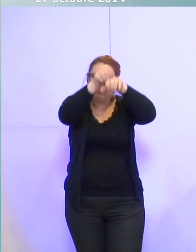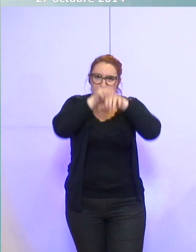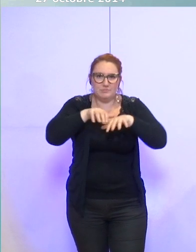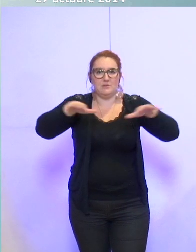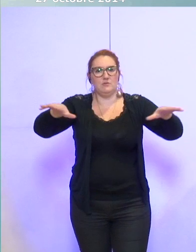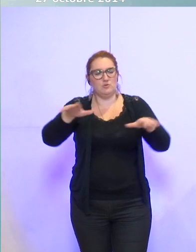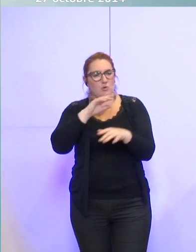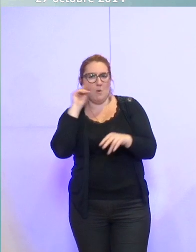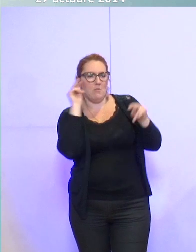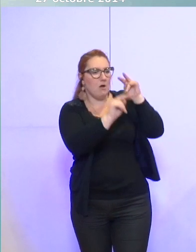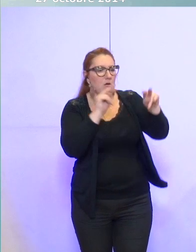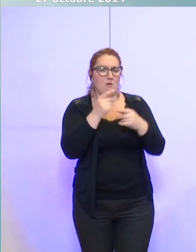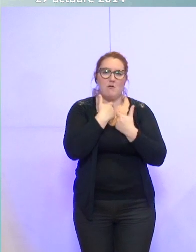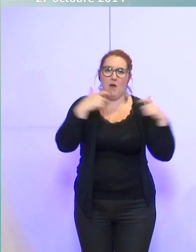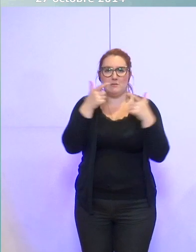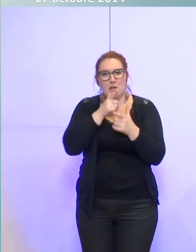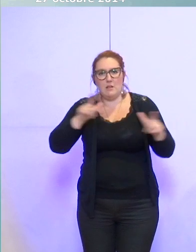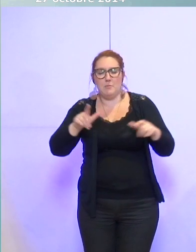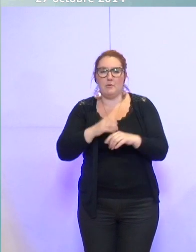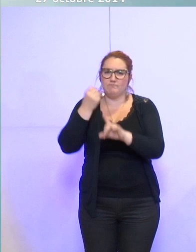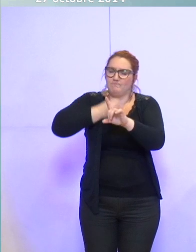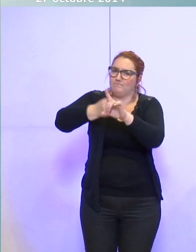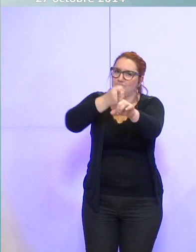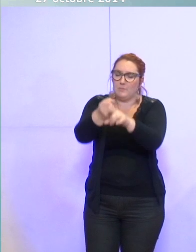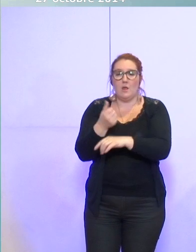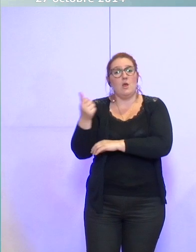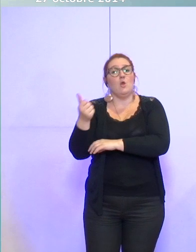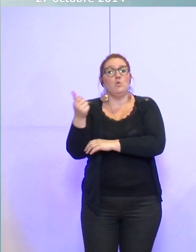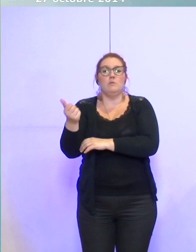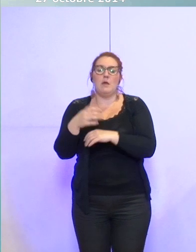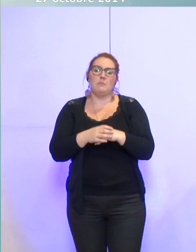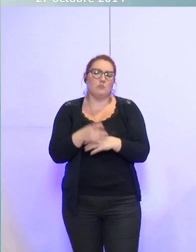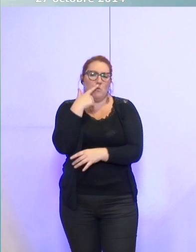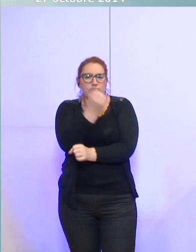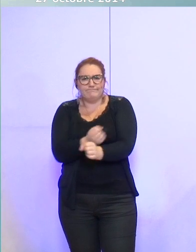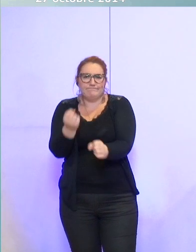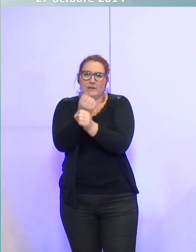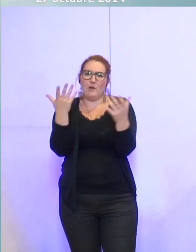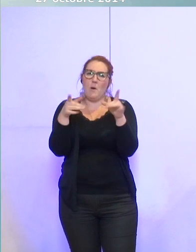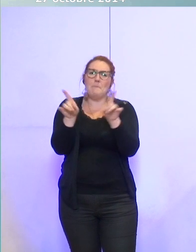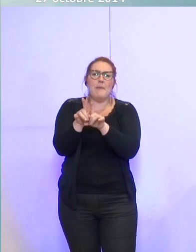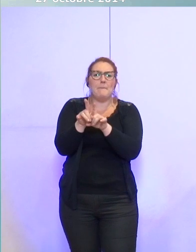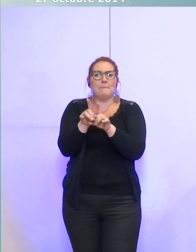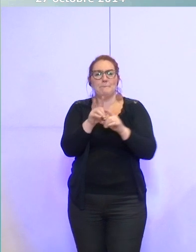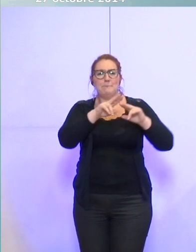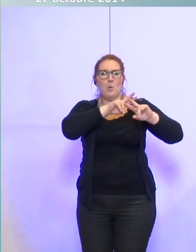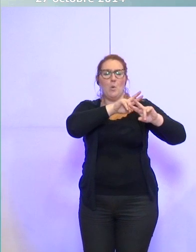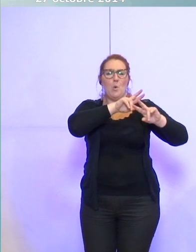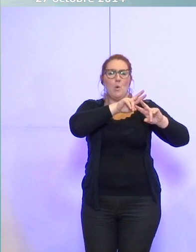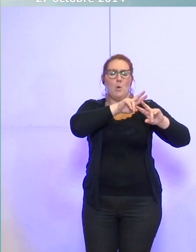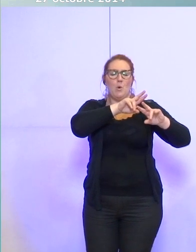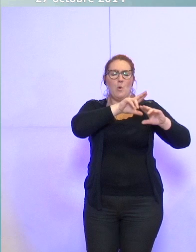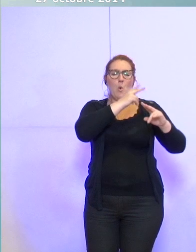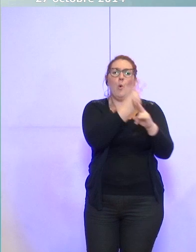donc il a inventé cette échelle qui correspond un petit peu à l'esprit des étoiles pour les hôtels. Plus vous avez d'étoiles, mieux